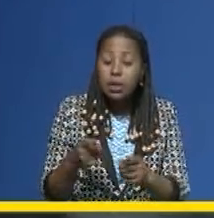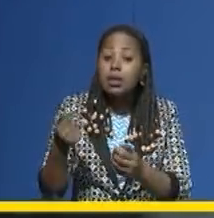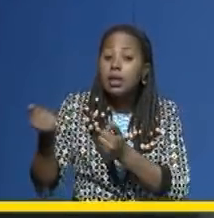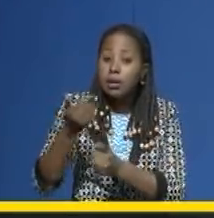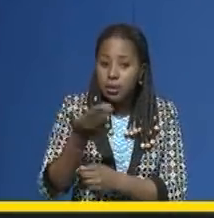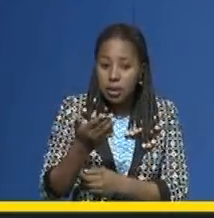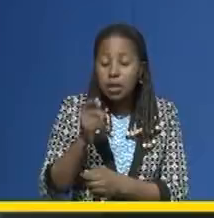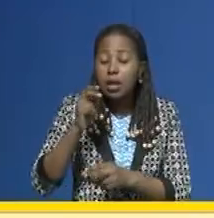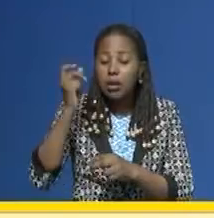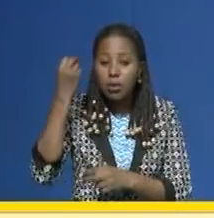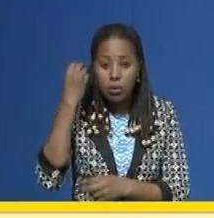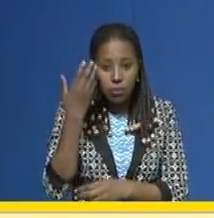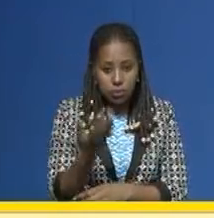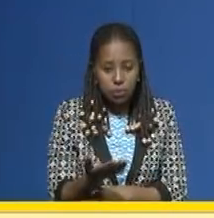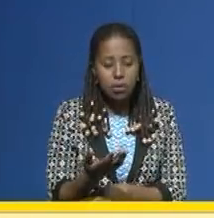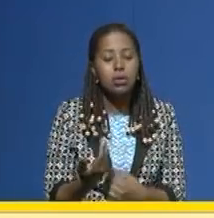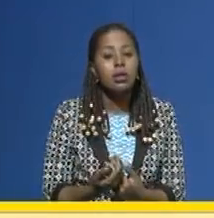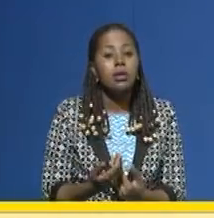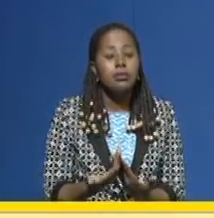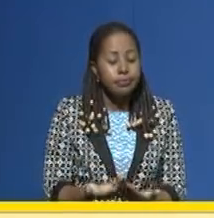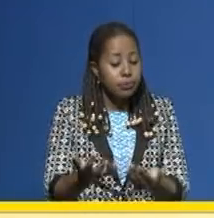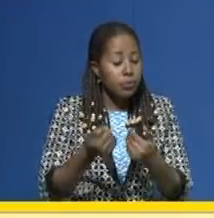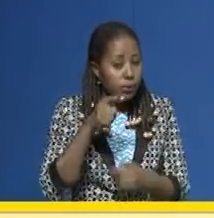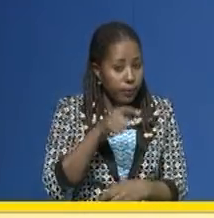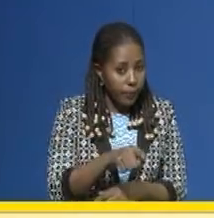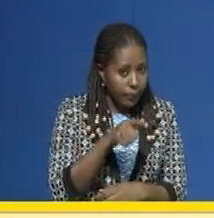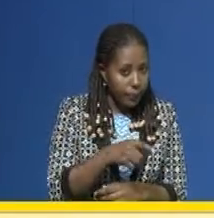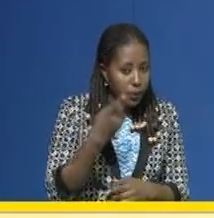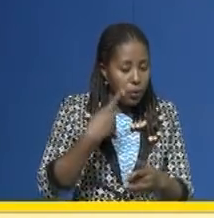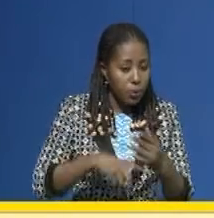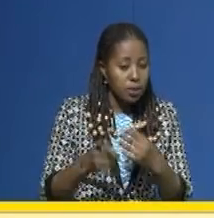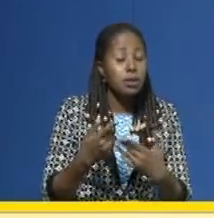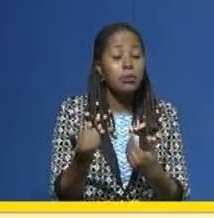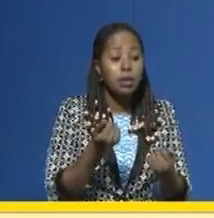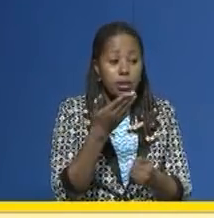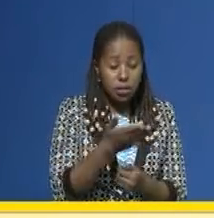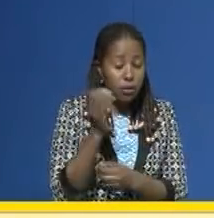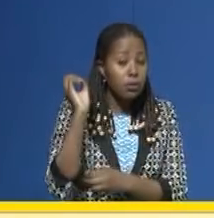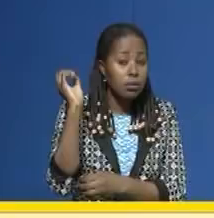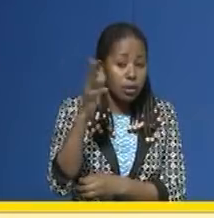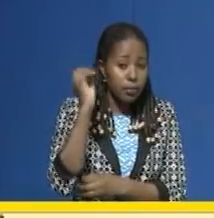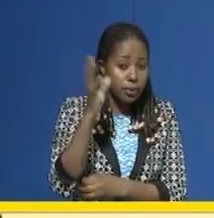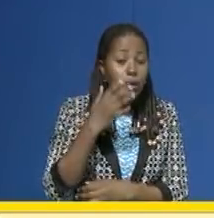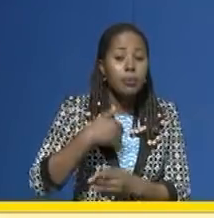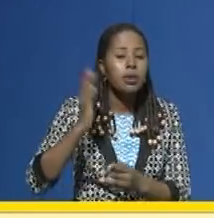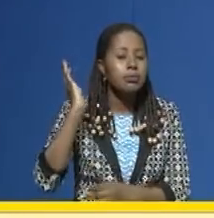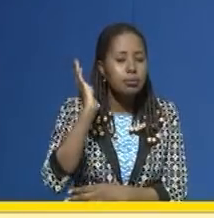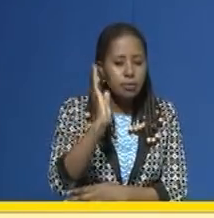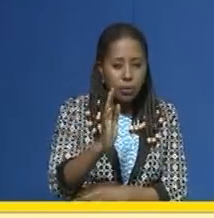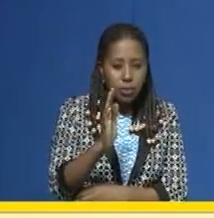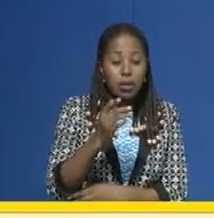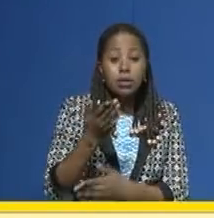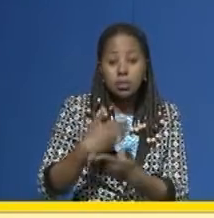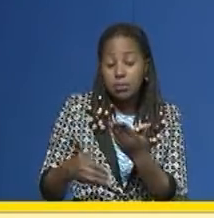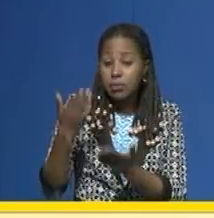gari lingine la wagonjwa. Kwa hiyo tunamchukua hapa na kumingiza ndani ya gari hiyo ambulance na kumpeleka moja kwa moja